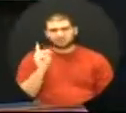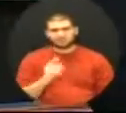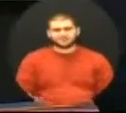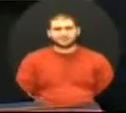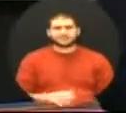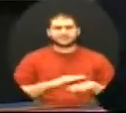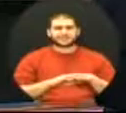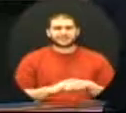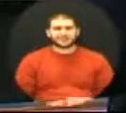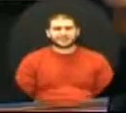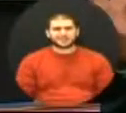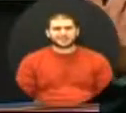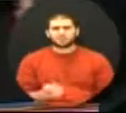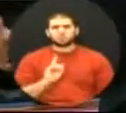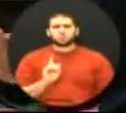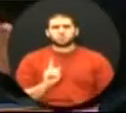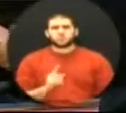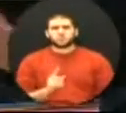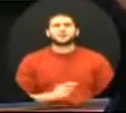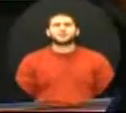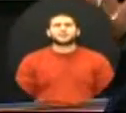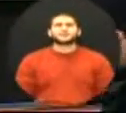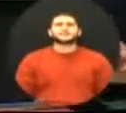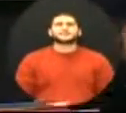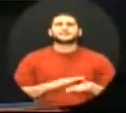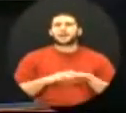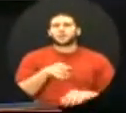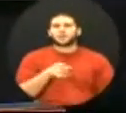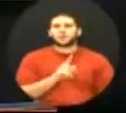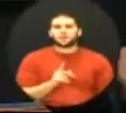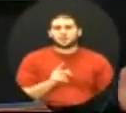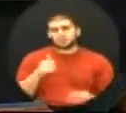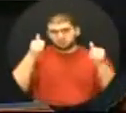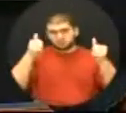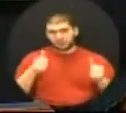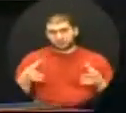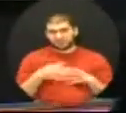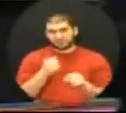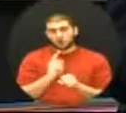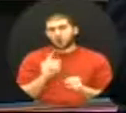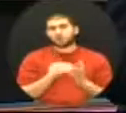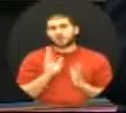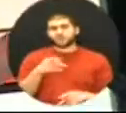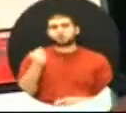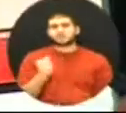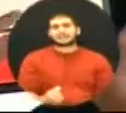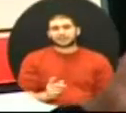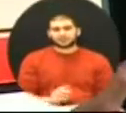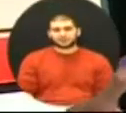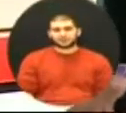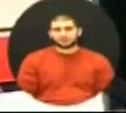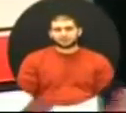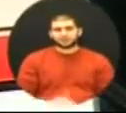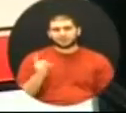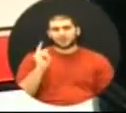בסדר. סליחה. אוקיי, לא, זה כי זה פשוט עושה לך. כי במודעה של מפלגת העבודה לא כתוב אפילו שהוא נרצח. נכון.